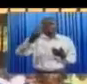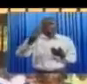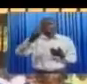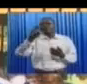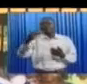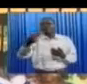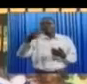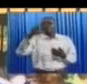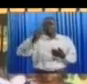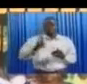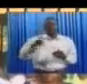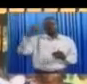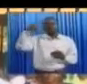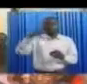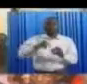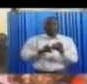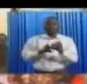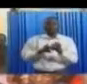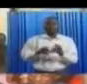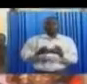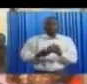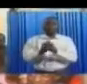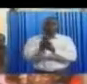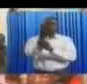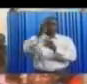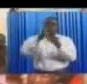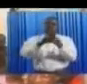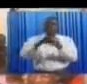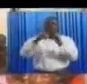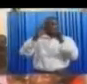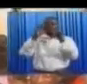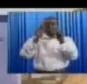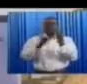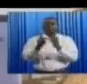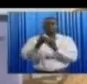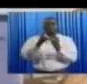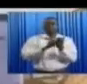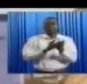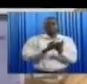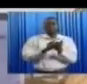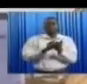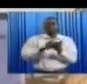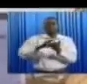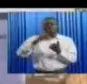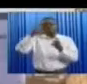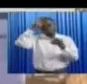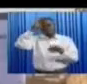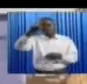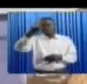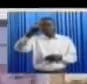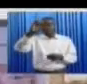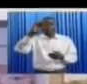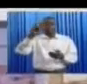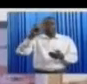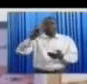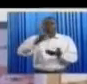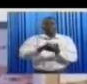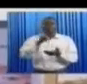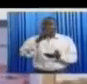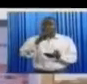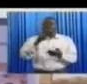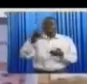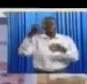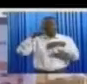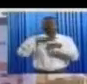vie pour la promotion des droits humains au Burkina Faso. El Hadj Salifou Cissé, quant à lui, était un opérateur économique connu pour